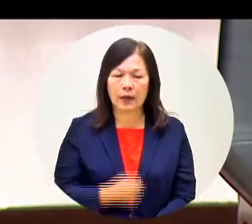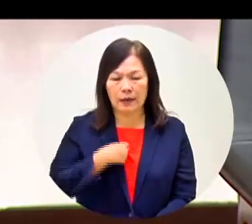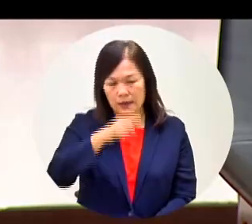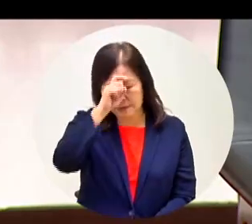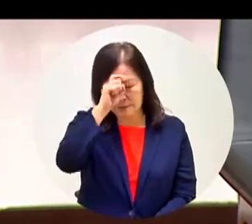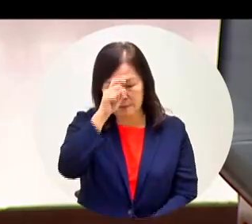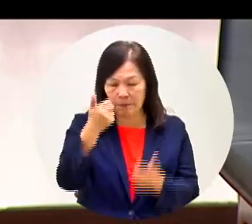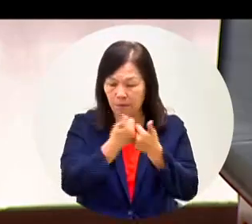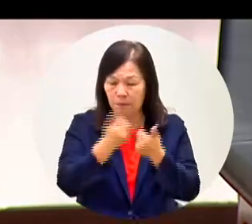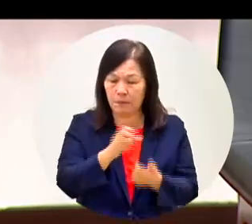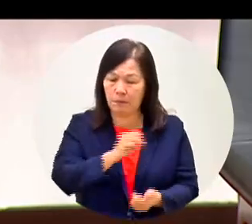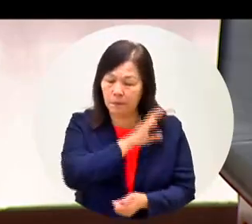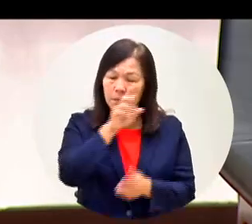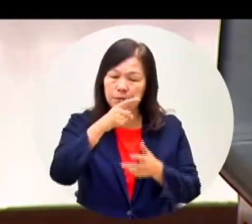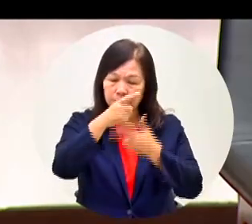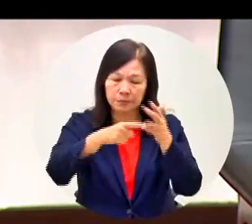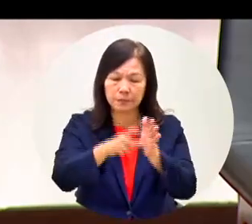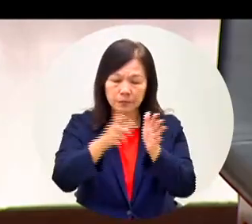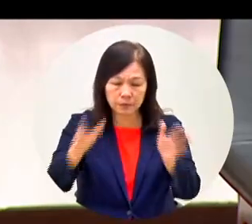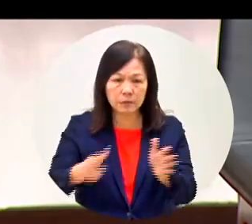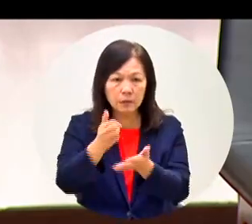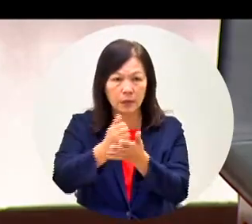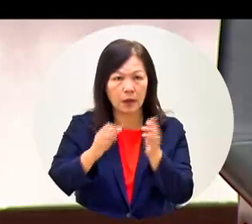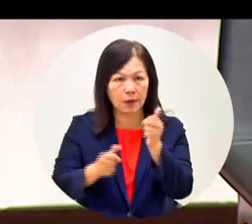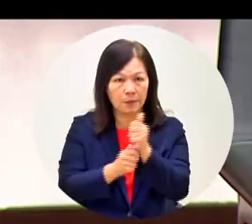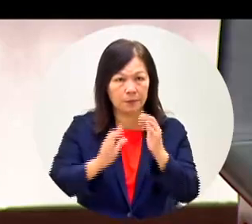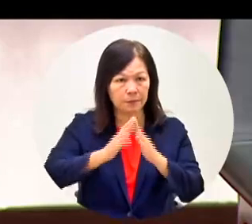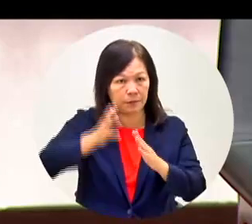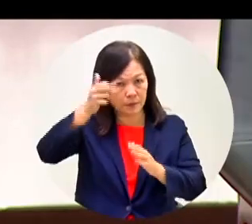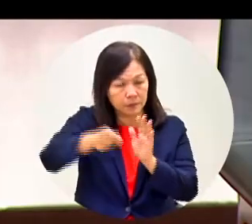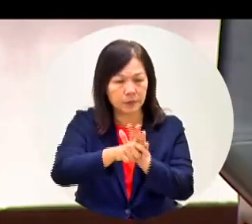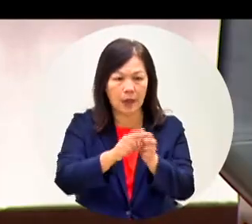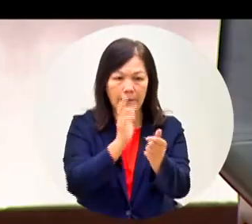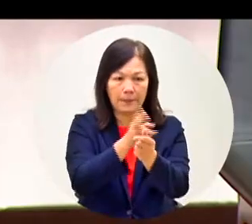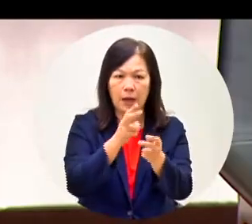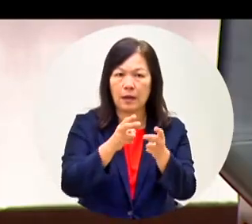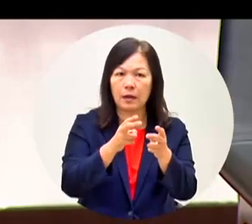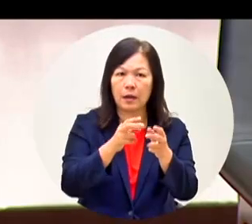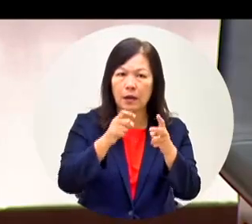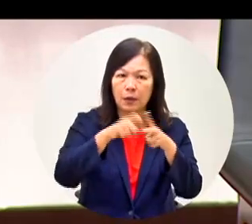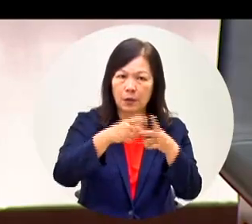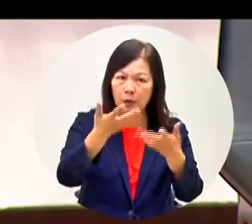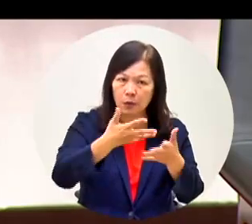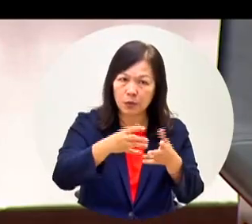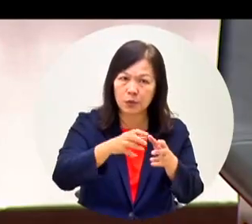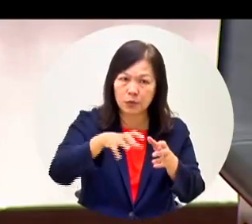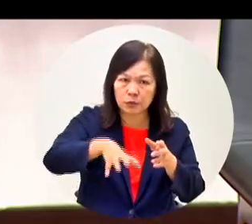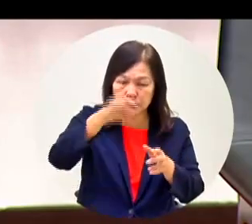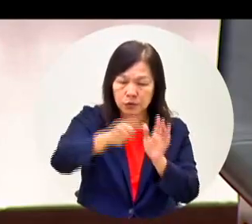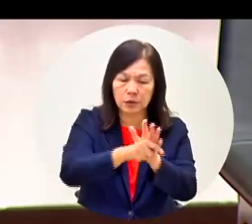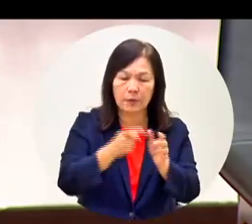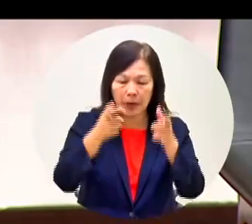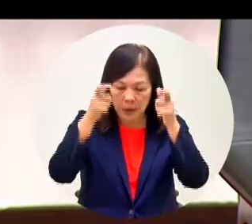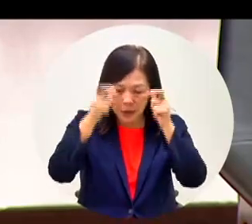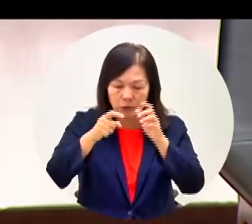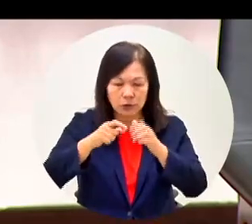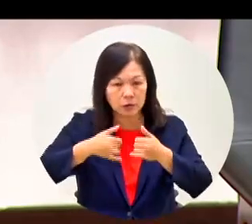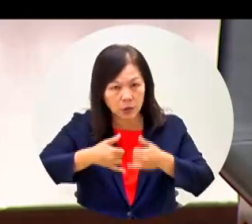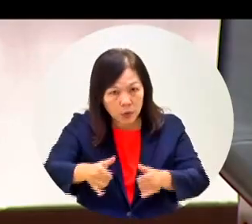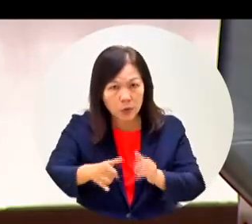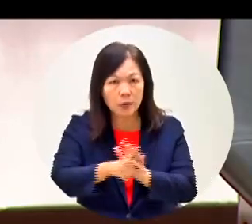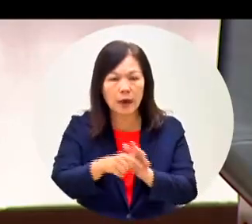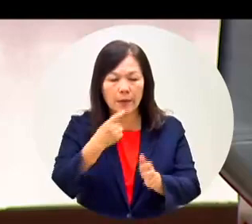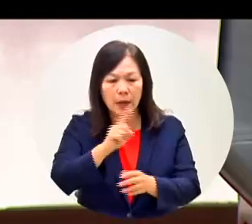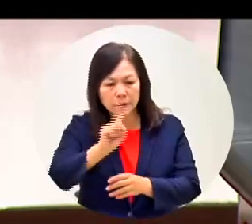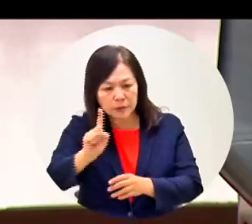市长责成我们的公务局长这边先把高雄市的道路你们接下来用什么样的方式维持